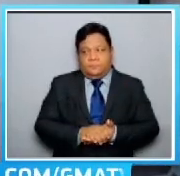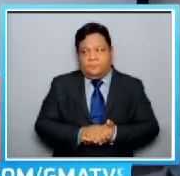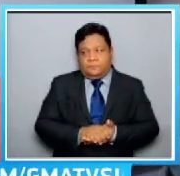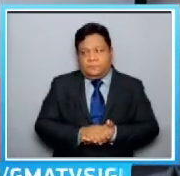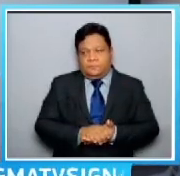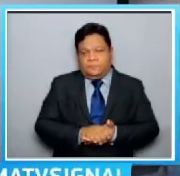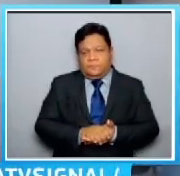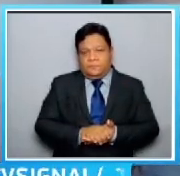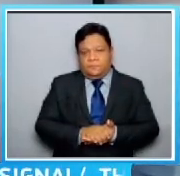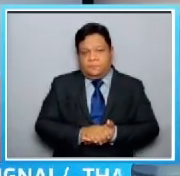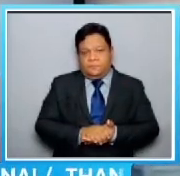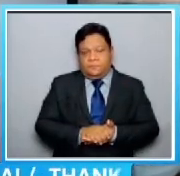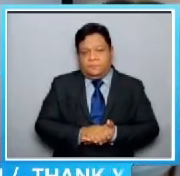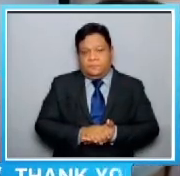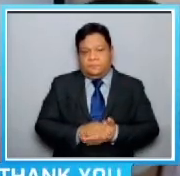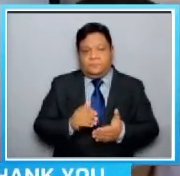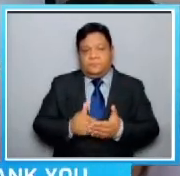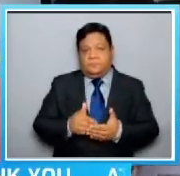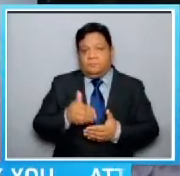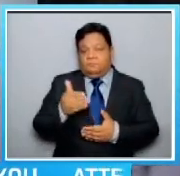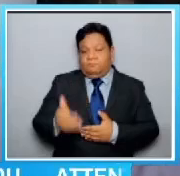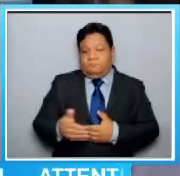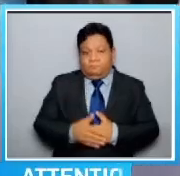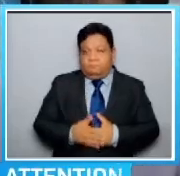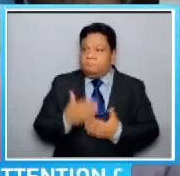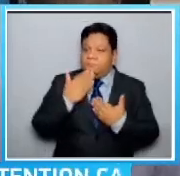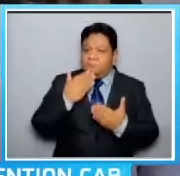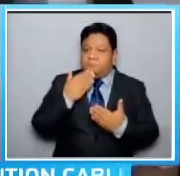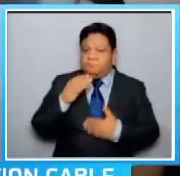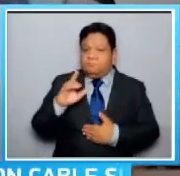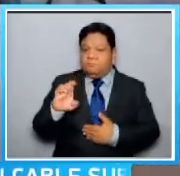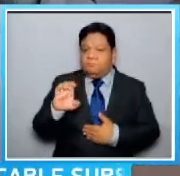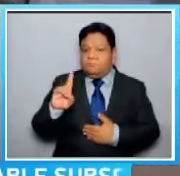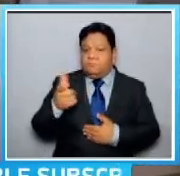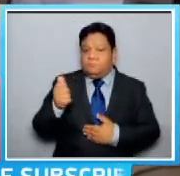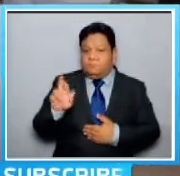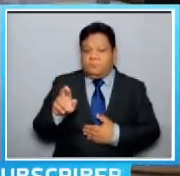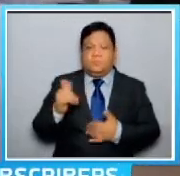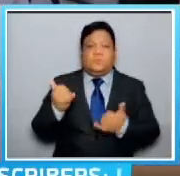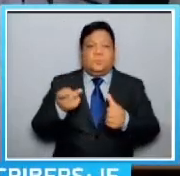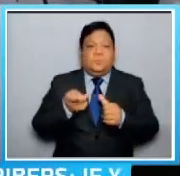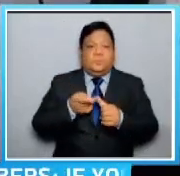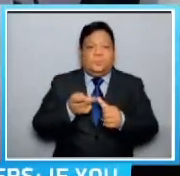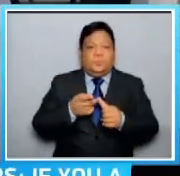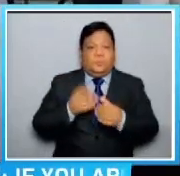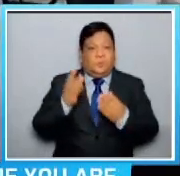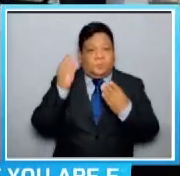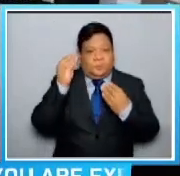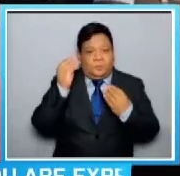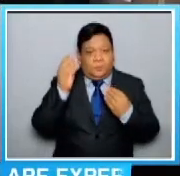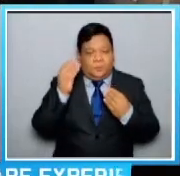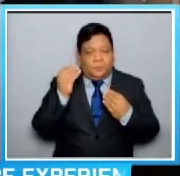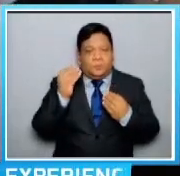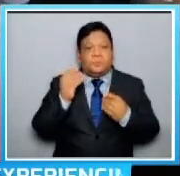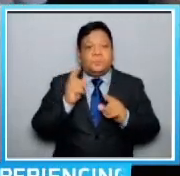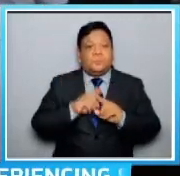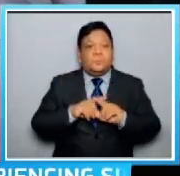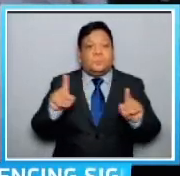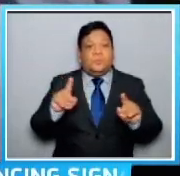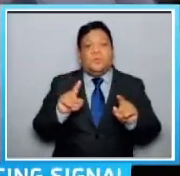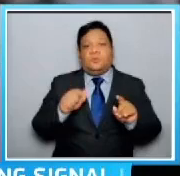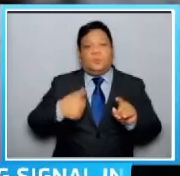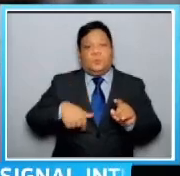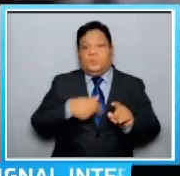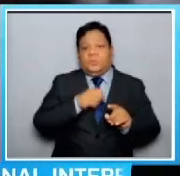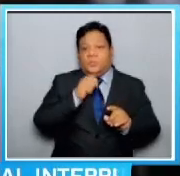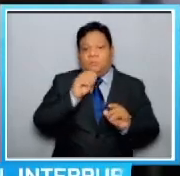Thank you po, Sir Edgar. Inuna po muna natin ang ating mga updates, pero hindi po natin palalagpasin, of course,